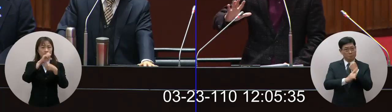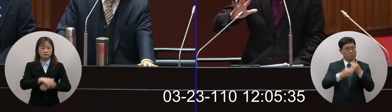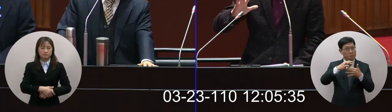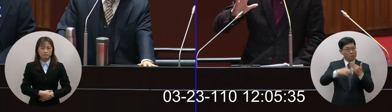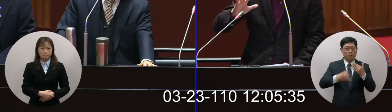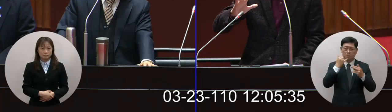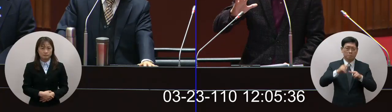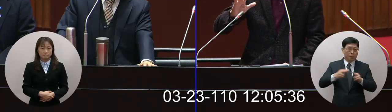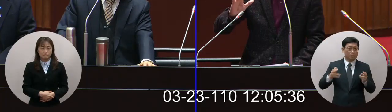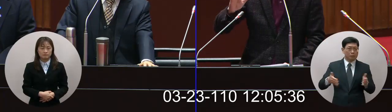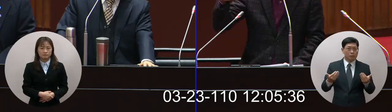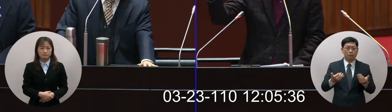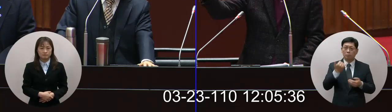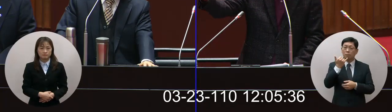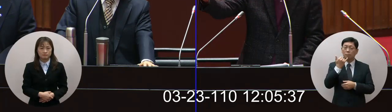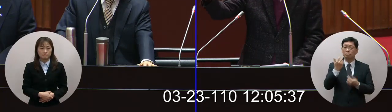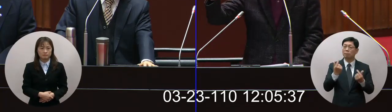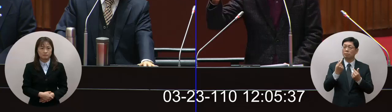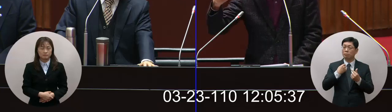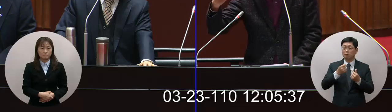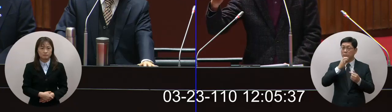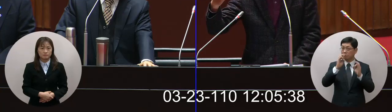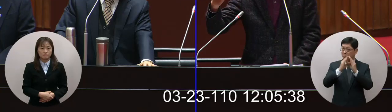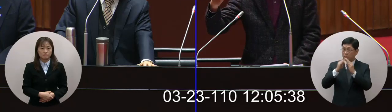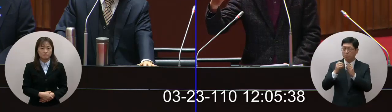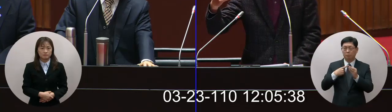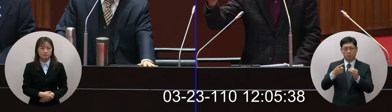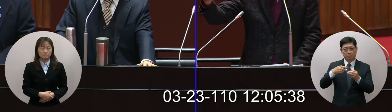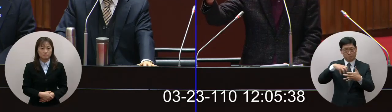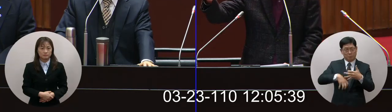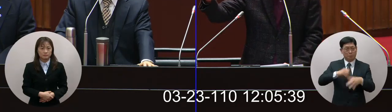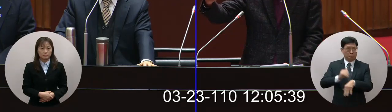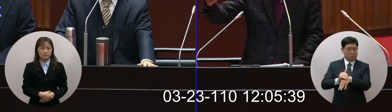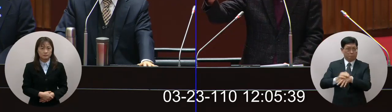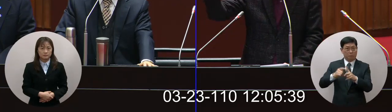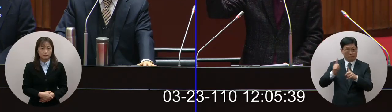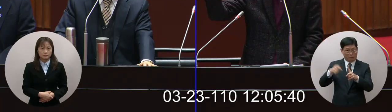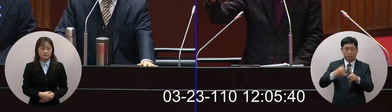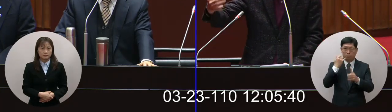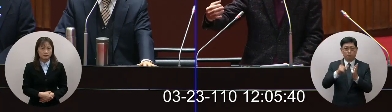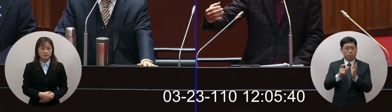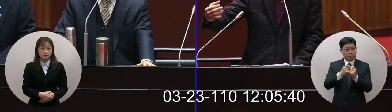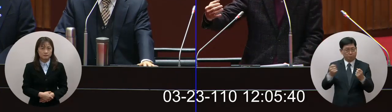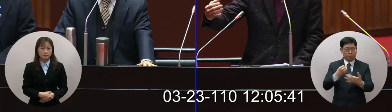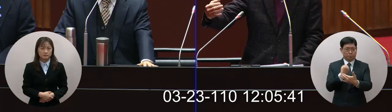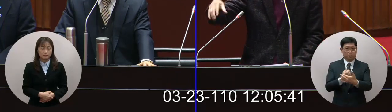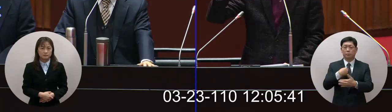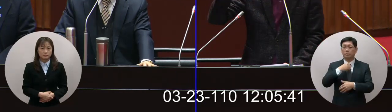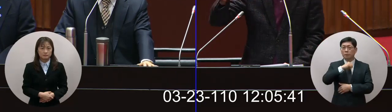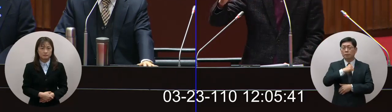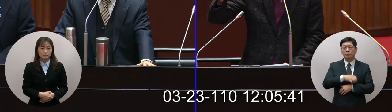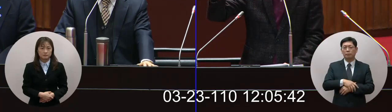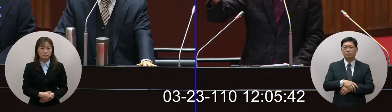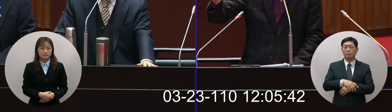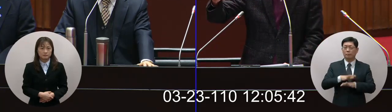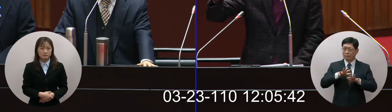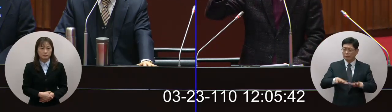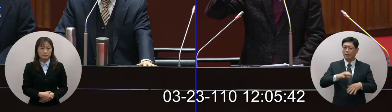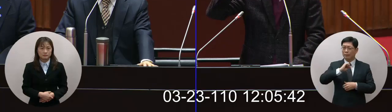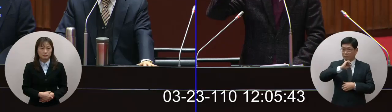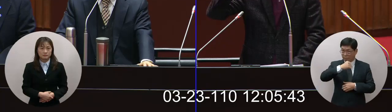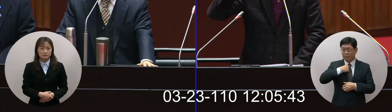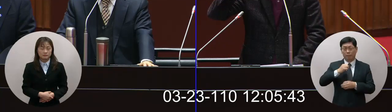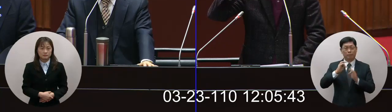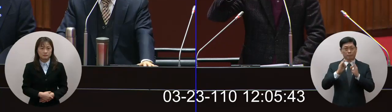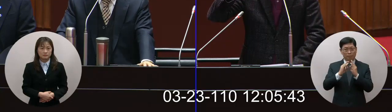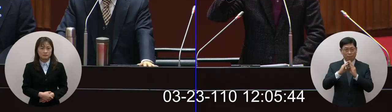的部分可以松绑让一些金融机构好的人才可以长期的住在台湾？我们把台湾的